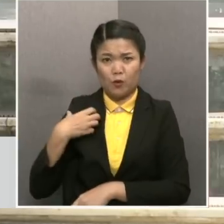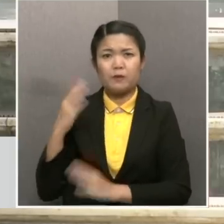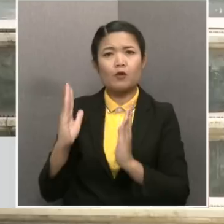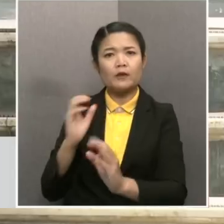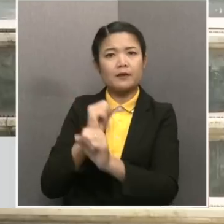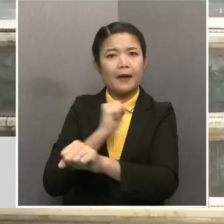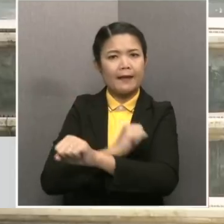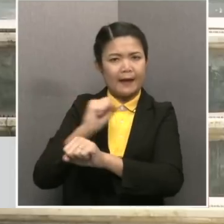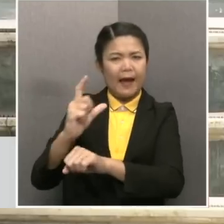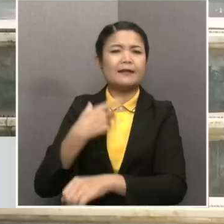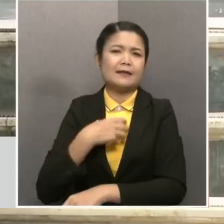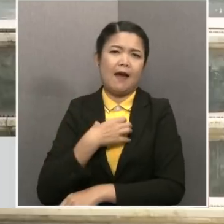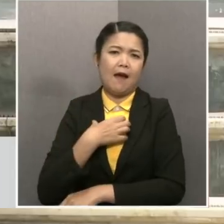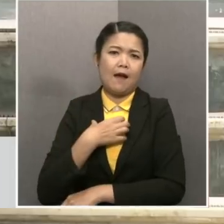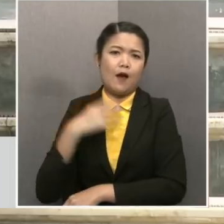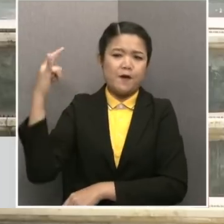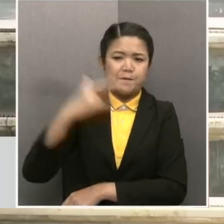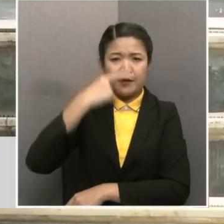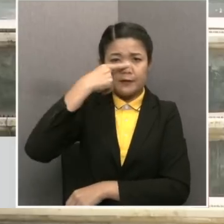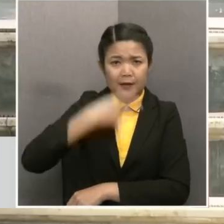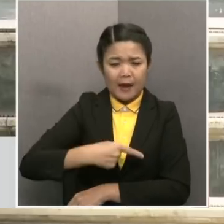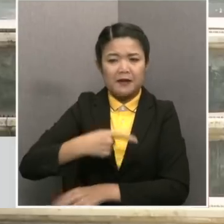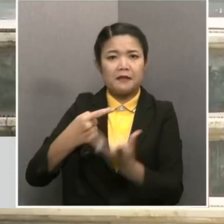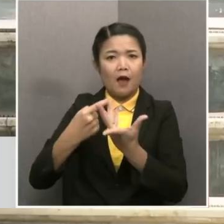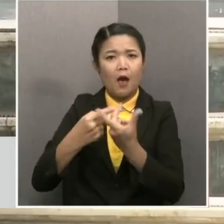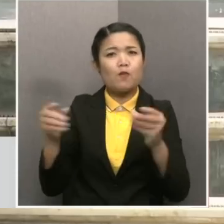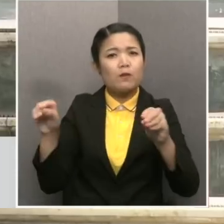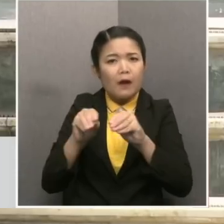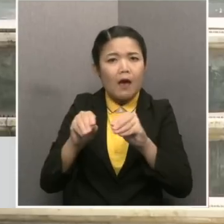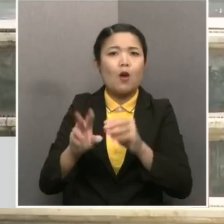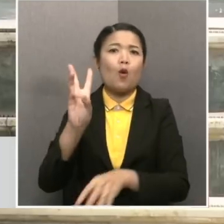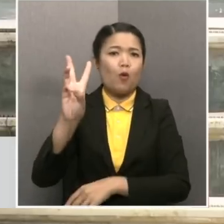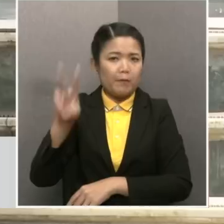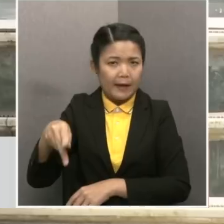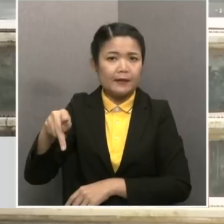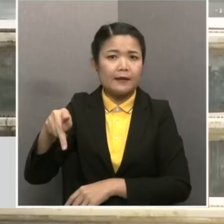จะกลับมาเนี่ยหลายพันคนเกือบ 6,000 คนแล้วตอนนี้เนี่ยซึ่ง